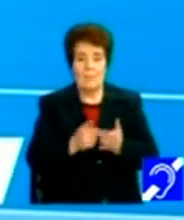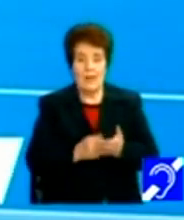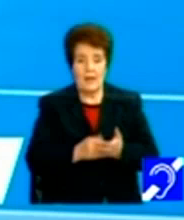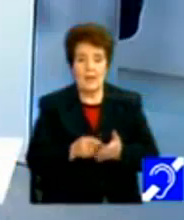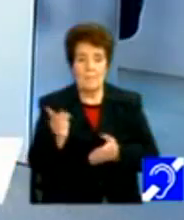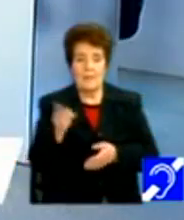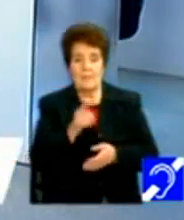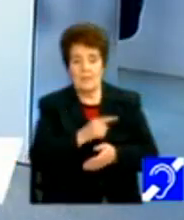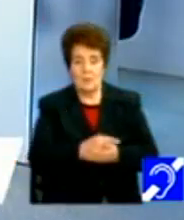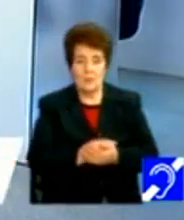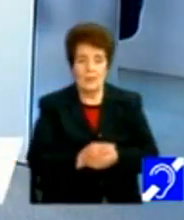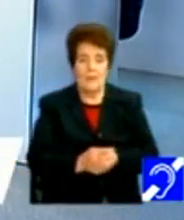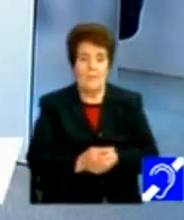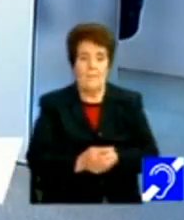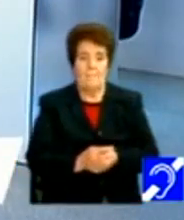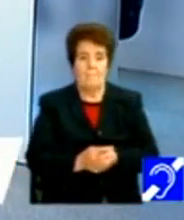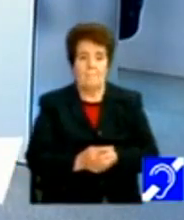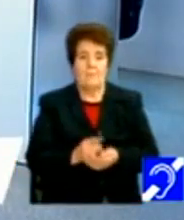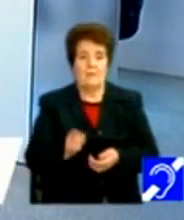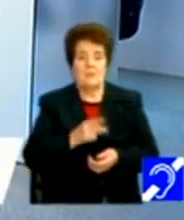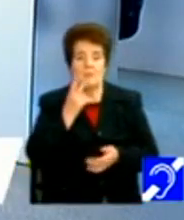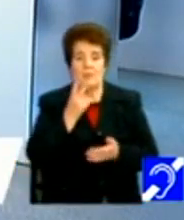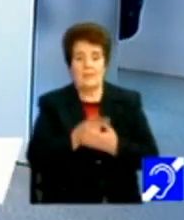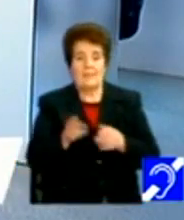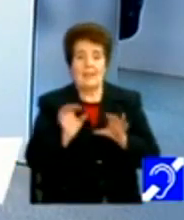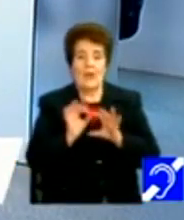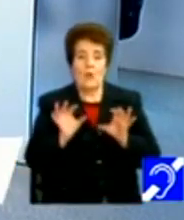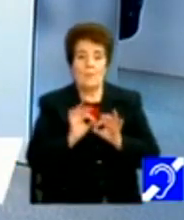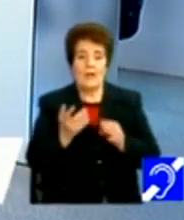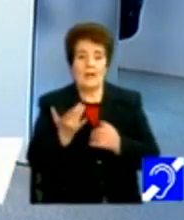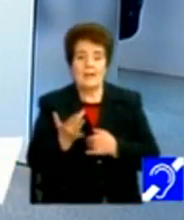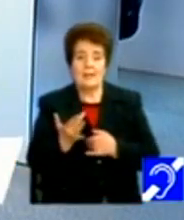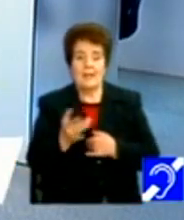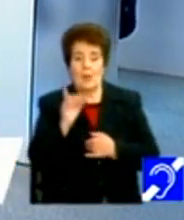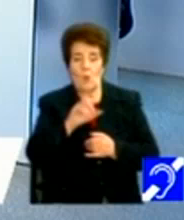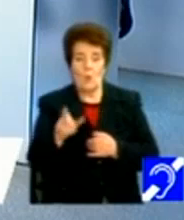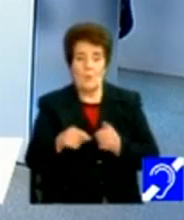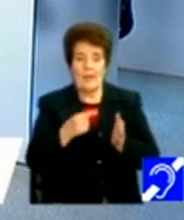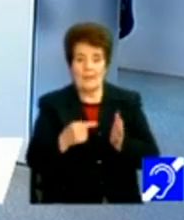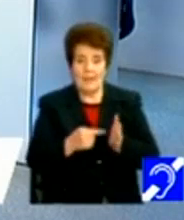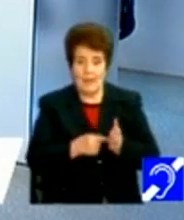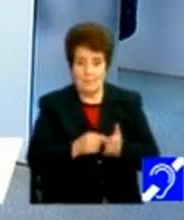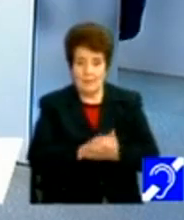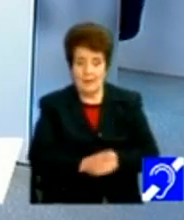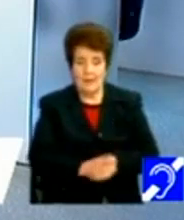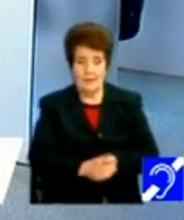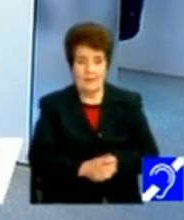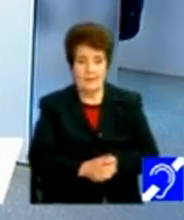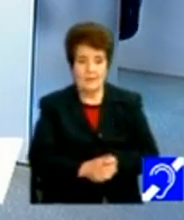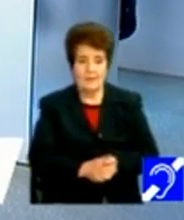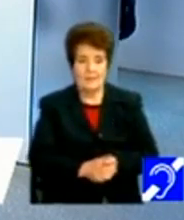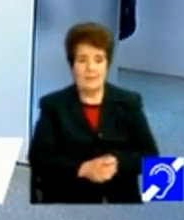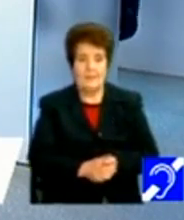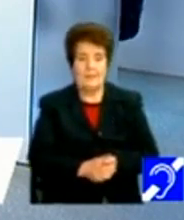există emisiunea aproape și ca să vă uitați la comentarii, să vedeți câtă lume întreabă acum cu privire la acest. Întrebarea și a, uitați-o,